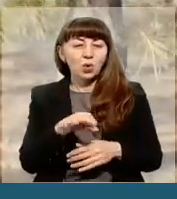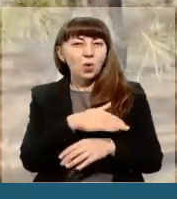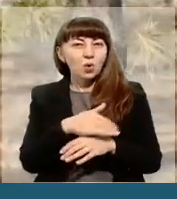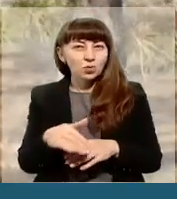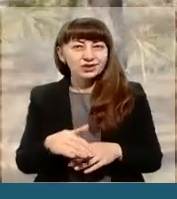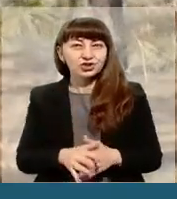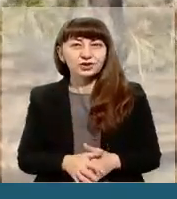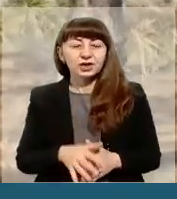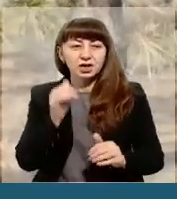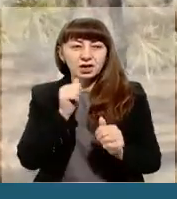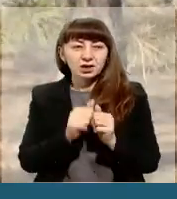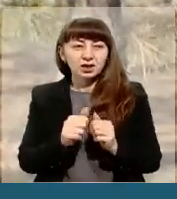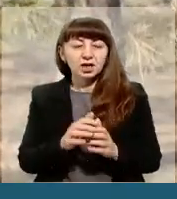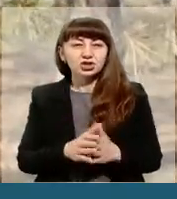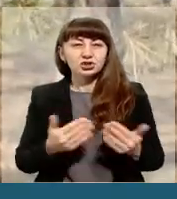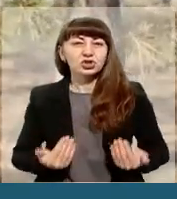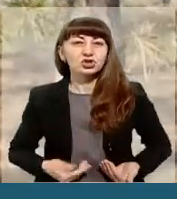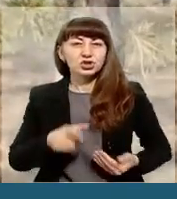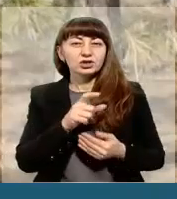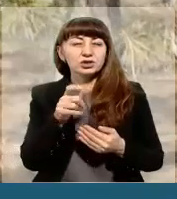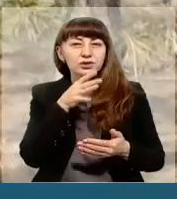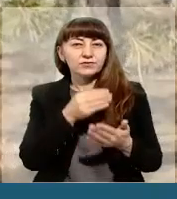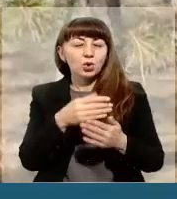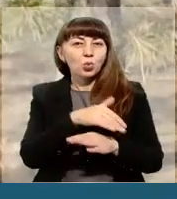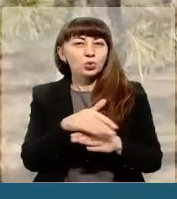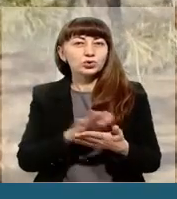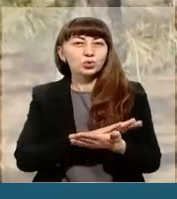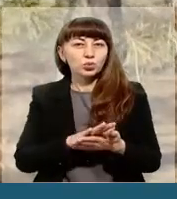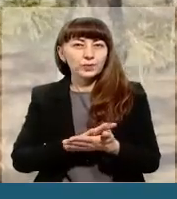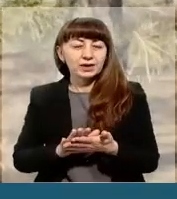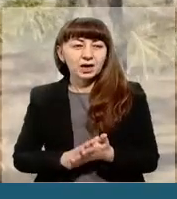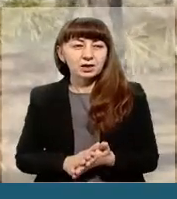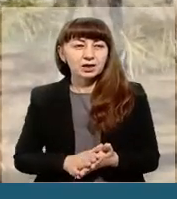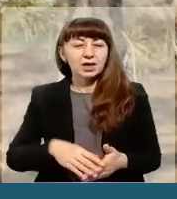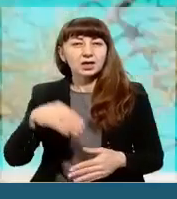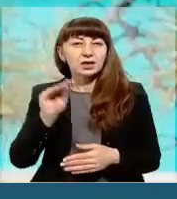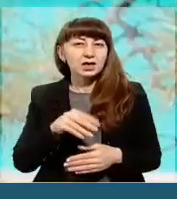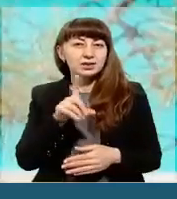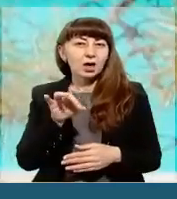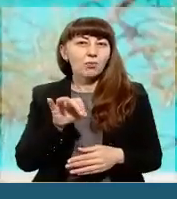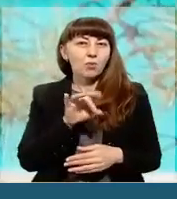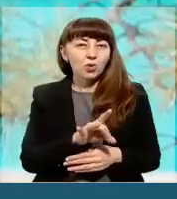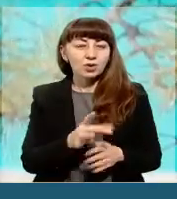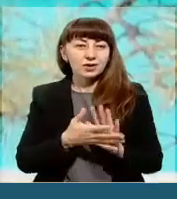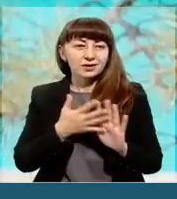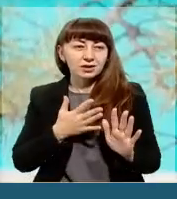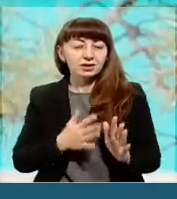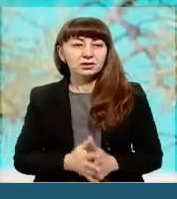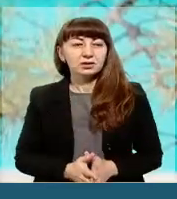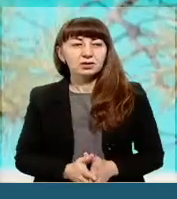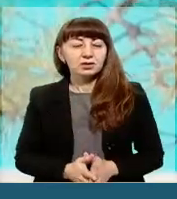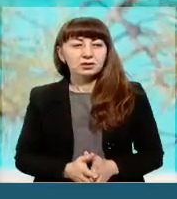поулично. Каждый житель убирает свою улицу, заборы красят. Плюс к этому у нас